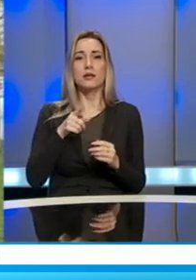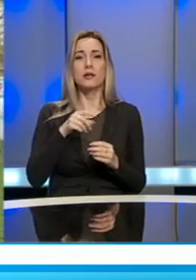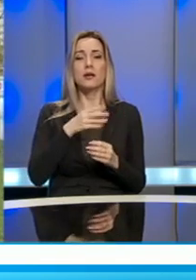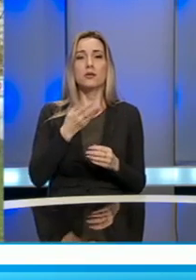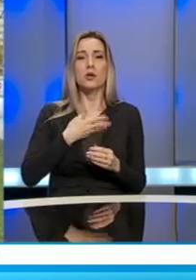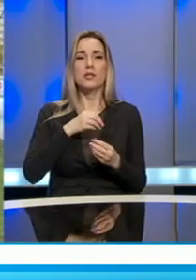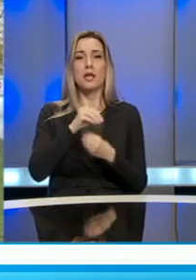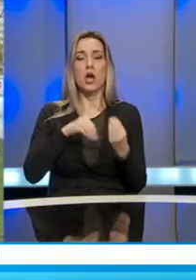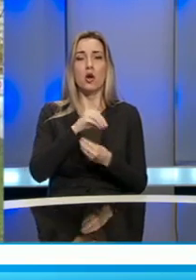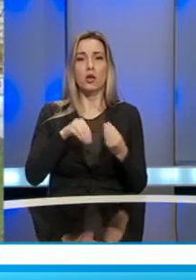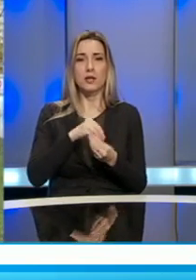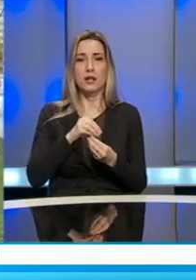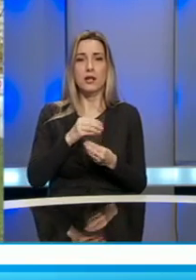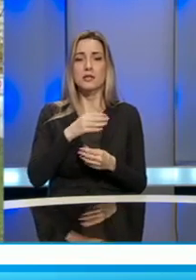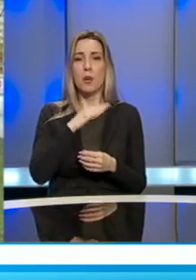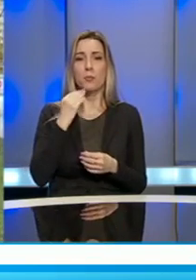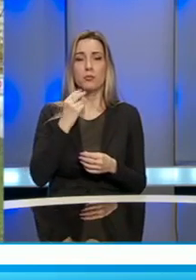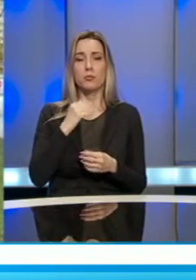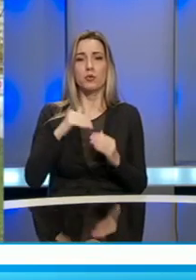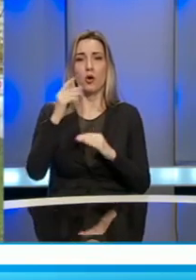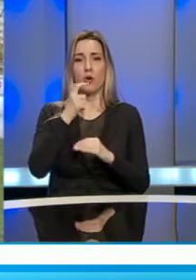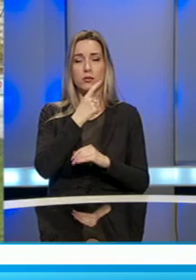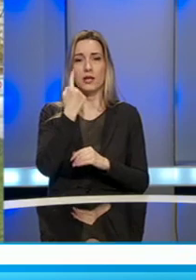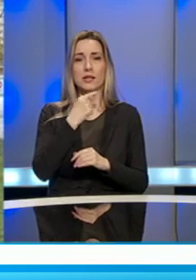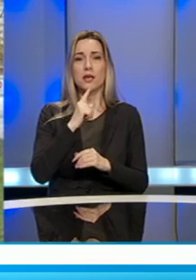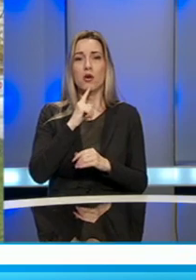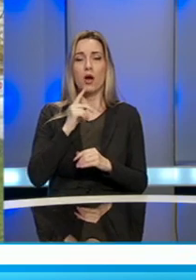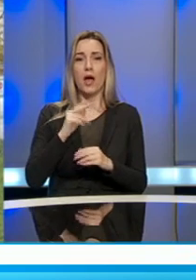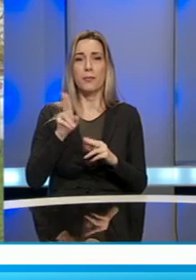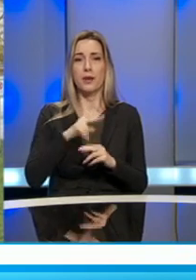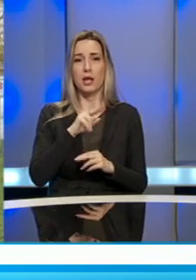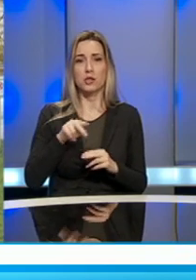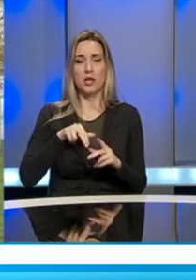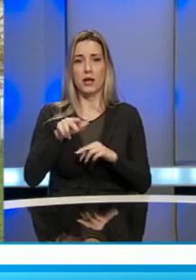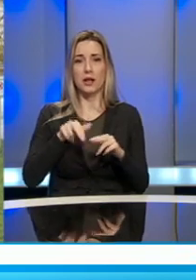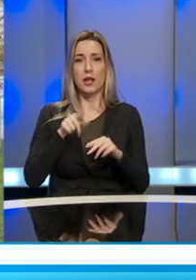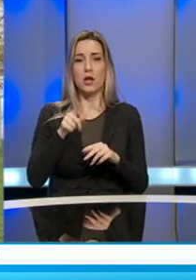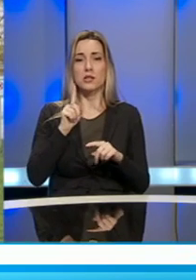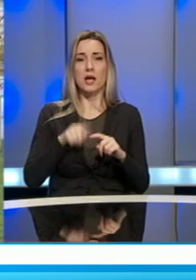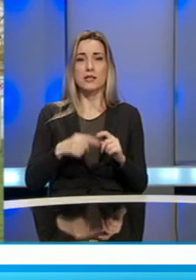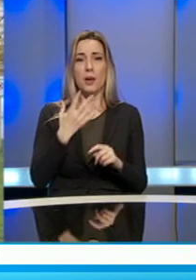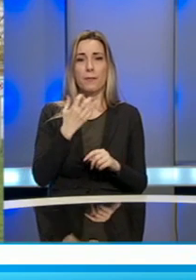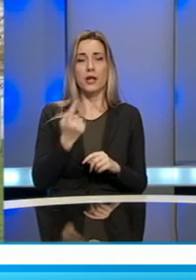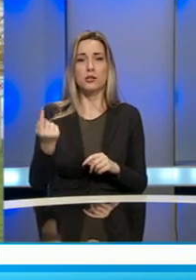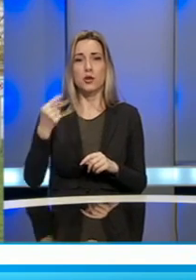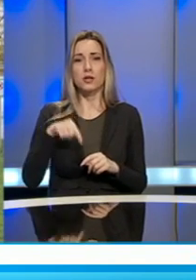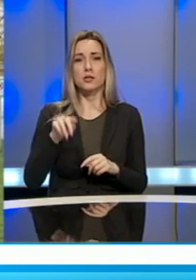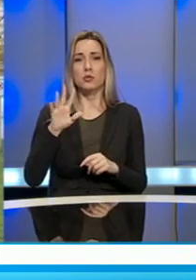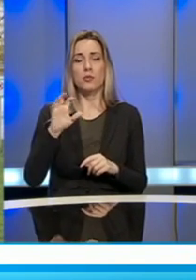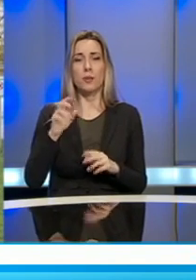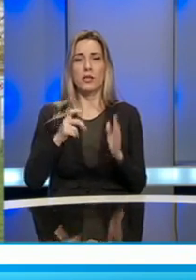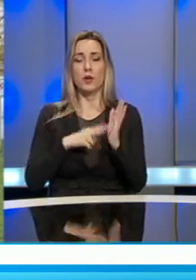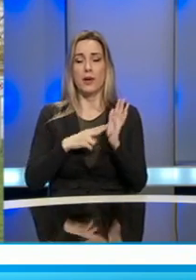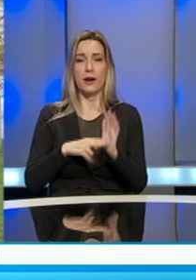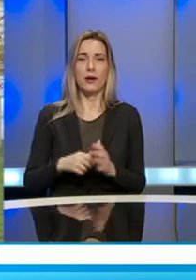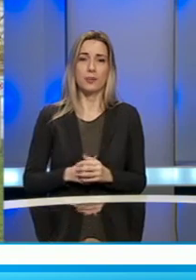ili staratelji. Za punoljetna lica koja prekrše zabranu kretanja, sankcije su između 500 i 1500